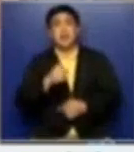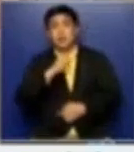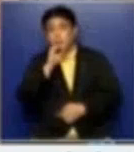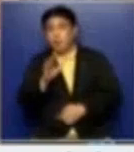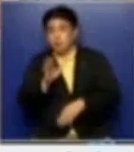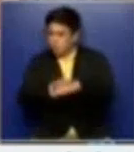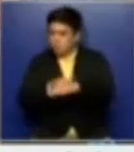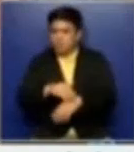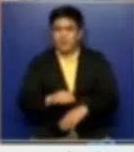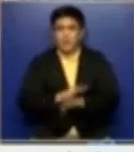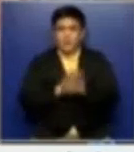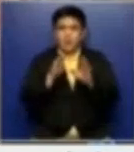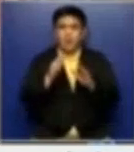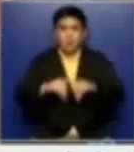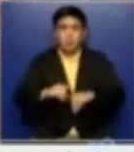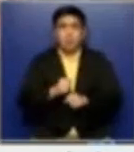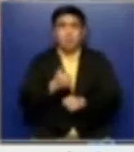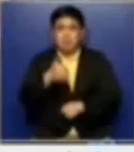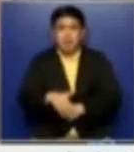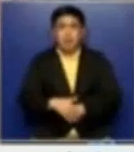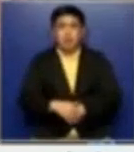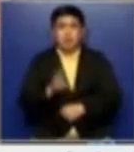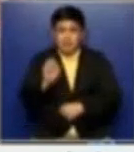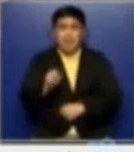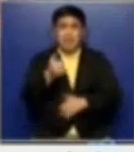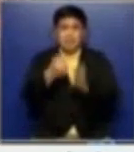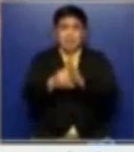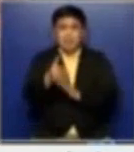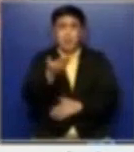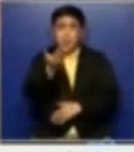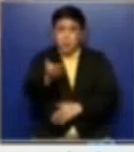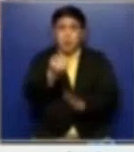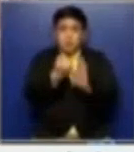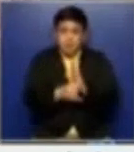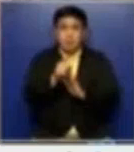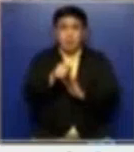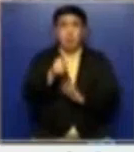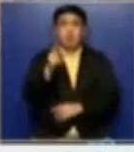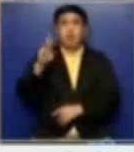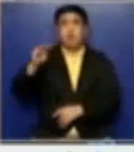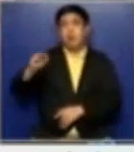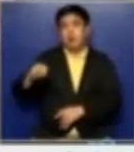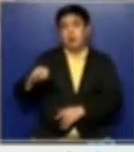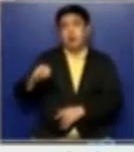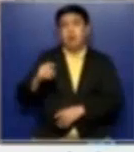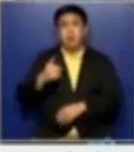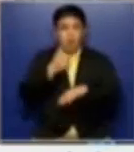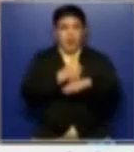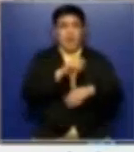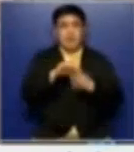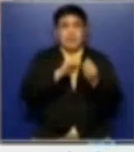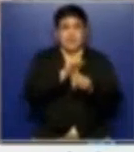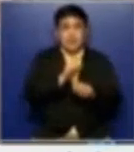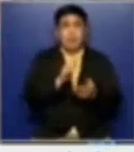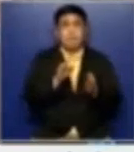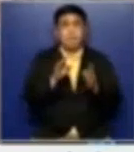นิดนึงมันสภาไม่ผิดท่านผิดท่านต้องปรับครม.และปรับหัวหน้าทีมเศรษฐกิจและ